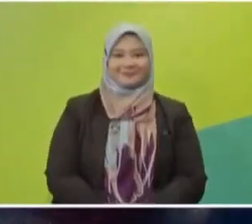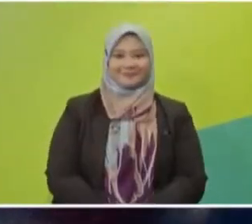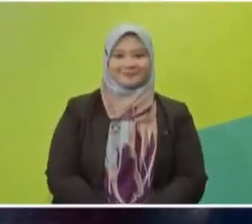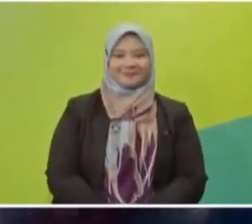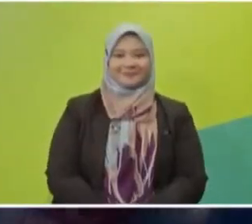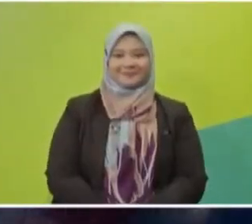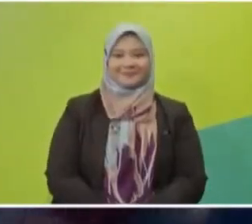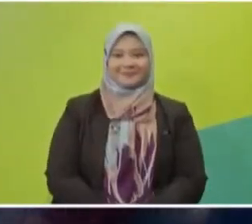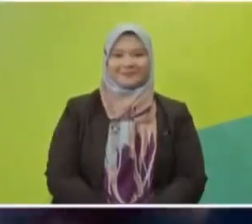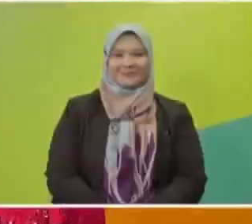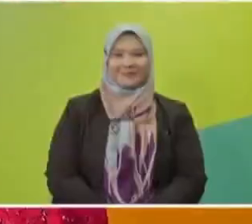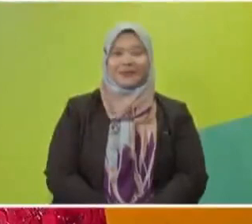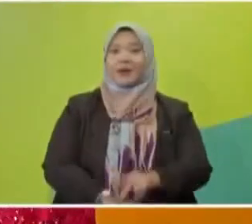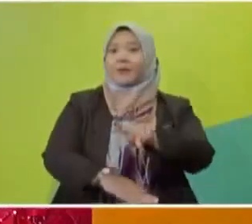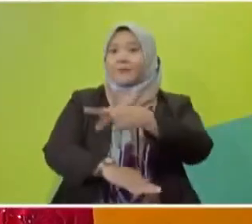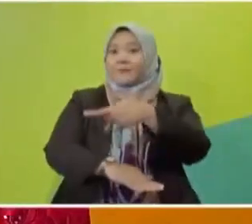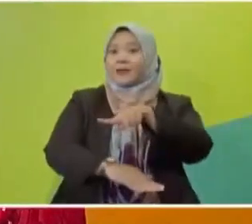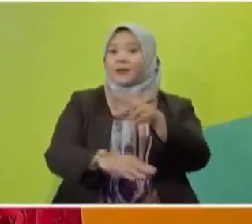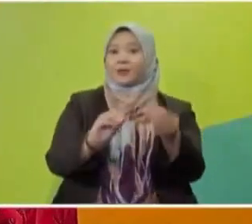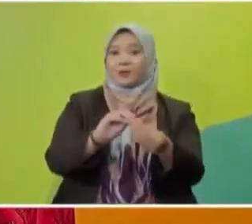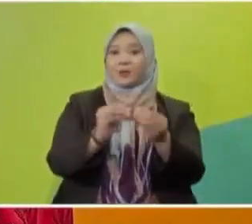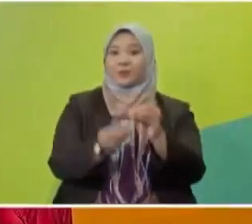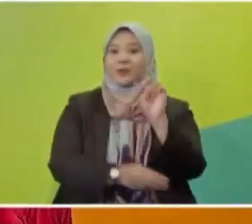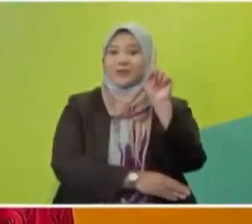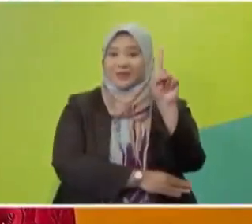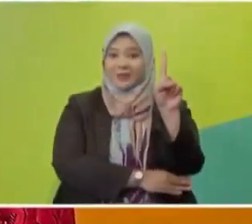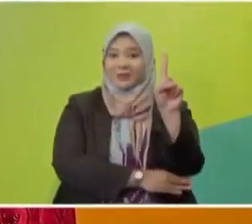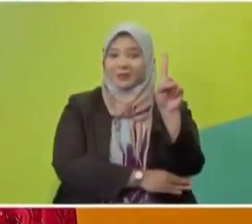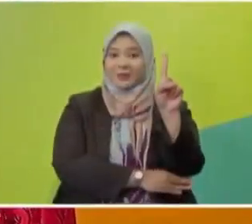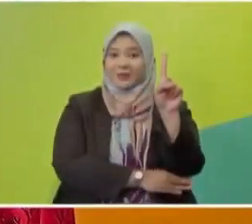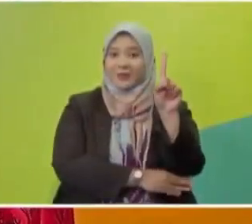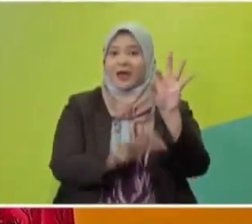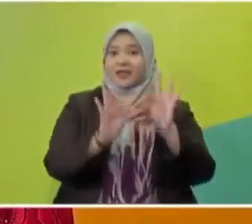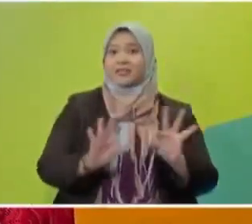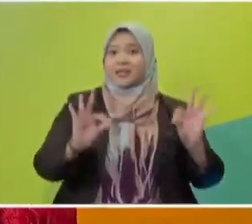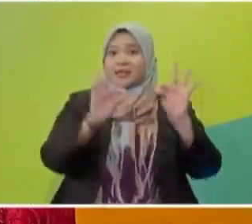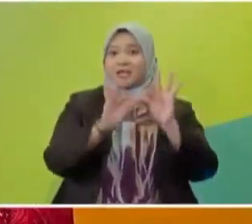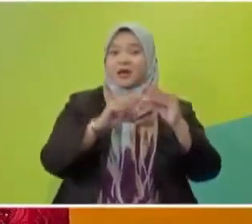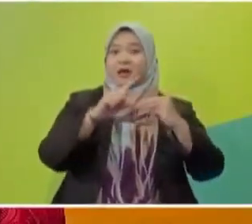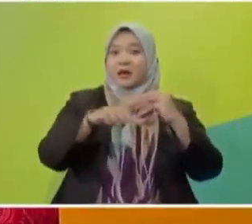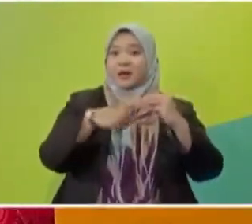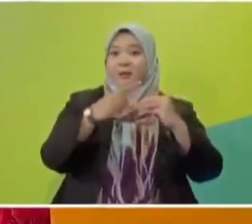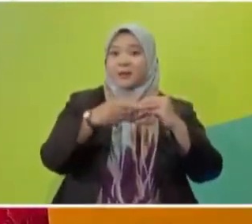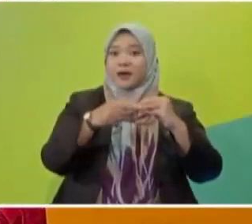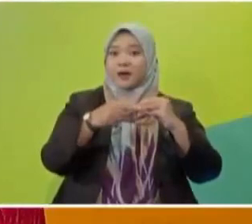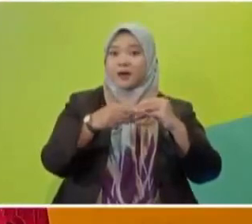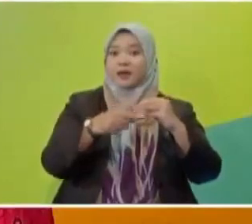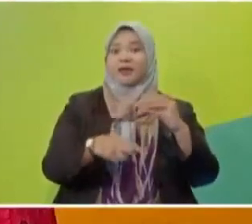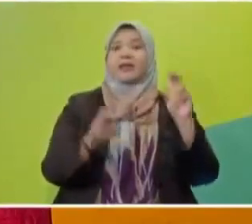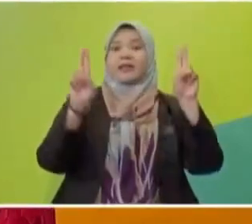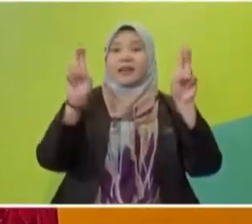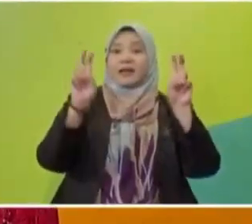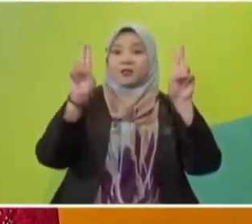mulakan dulu. Baik. Tirai majlis dibuka santun. Doa dibaca, si anak maklum.